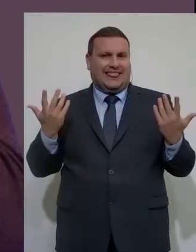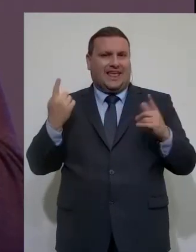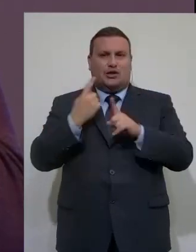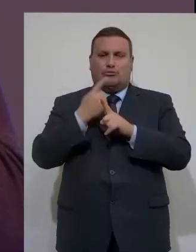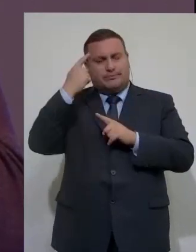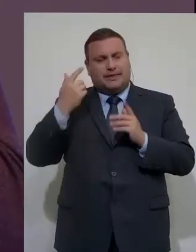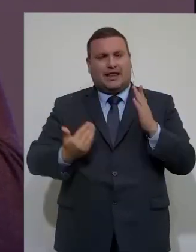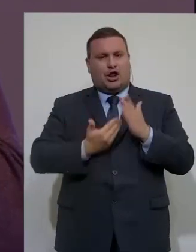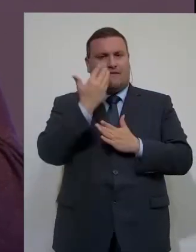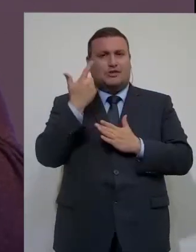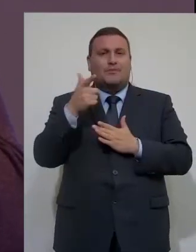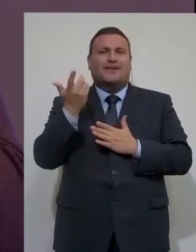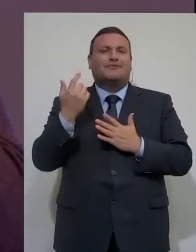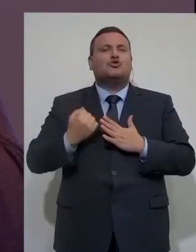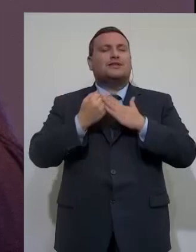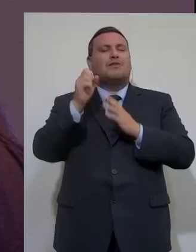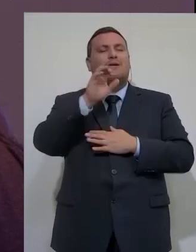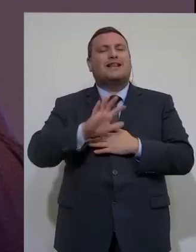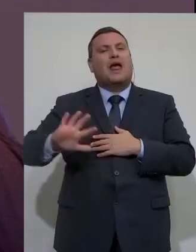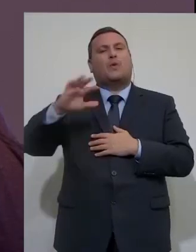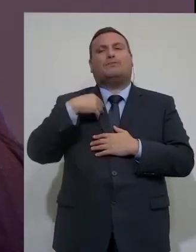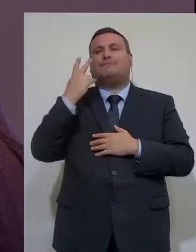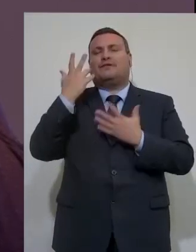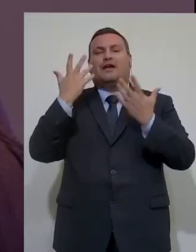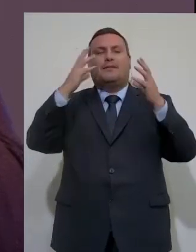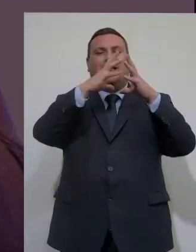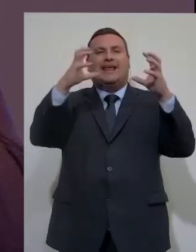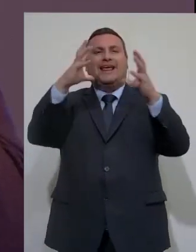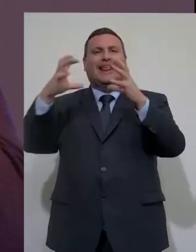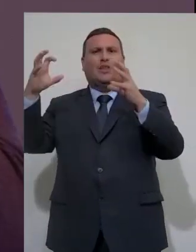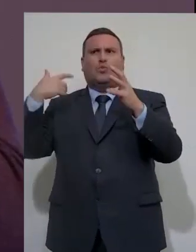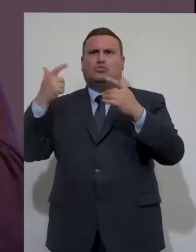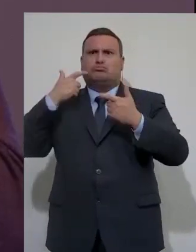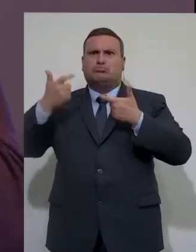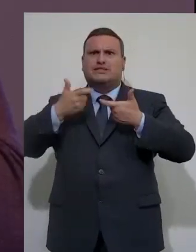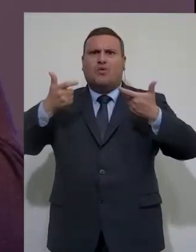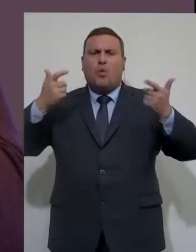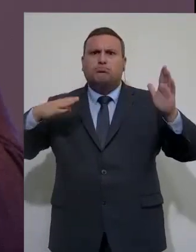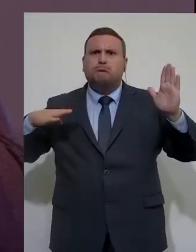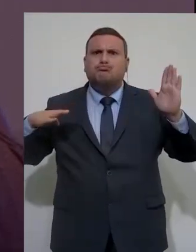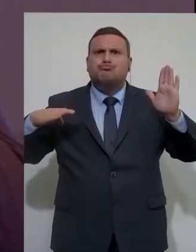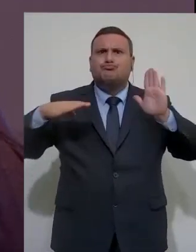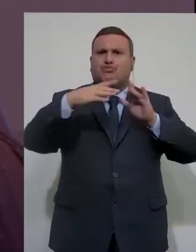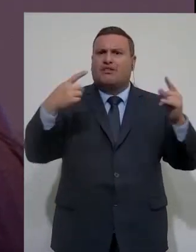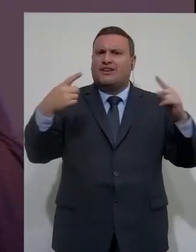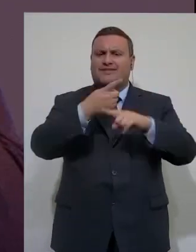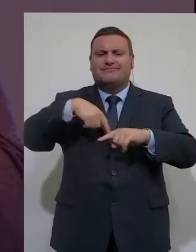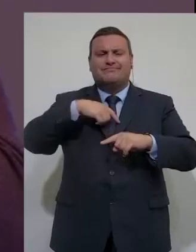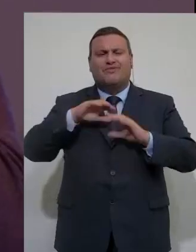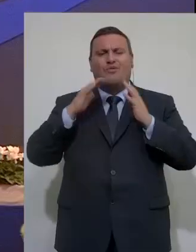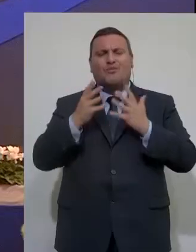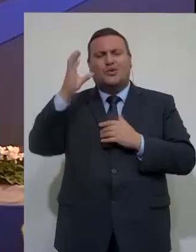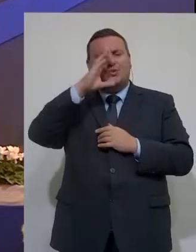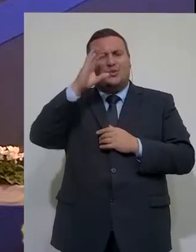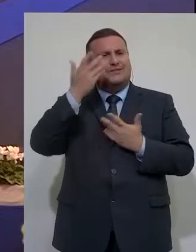questo elemento della tassonomia europea vediamo che l'industria ha fatto molti più sviluppi rispetto a quello che è il mondo turistico nel suo insieme. Quello